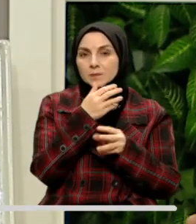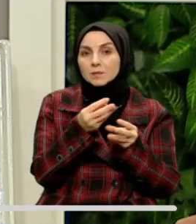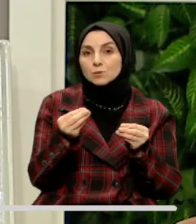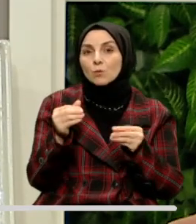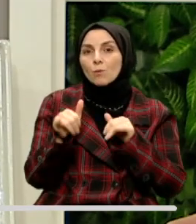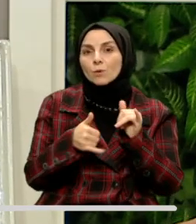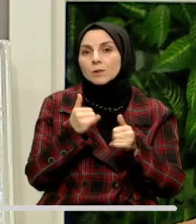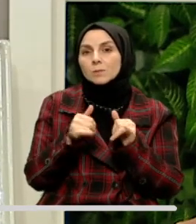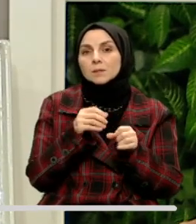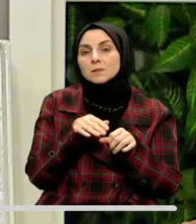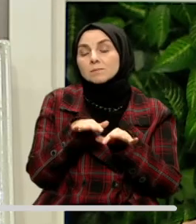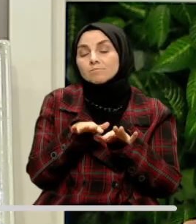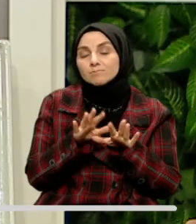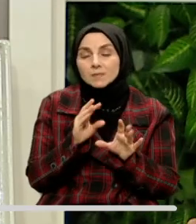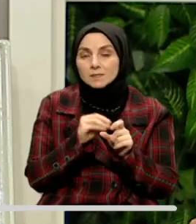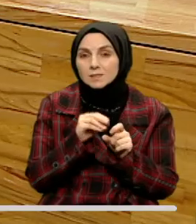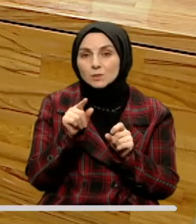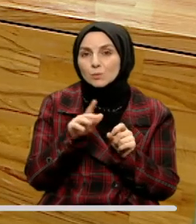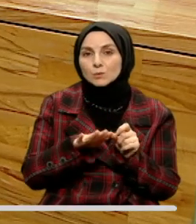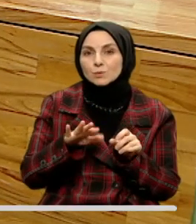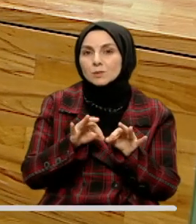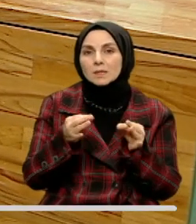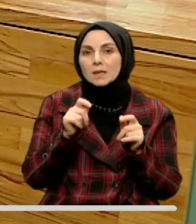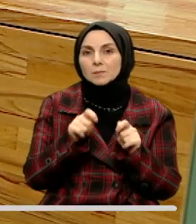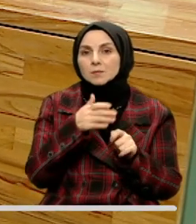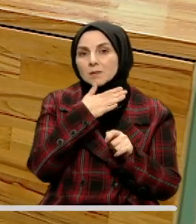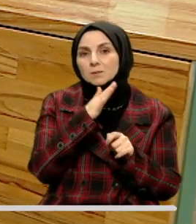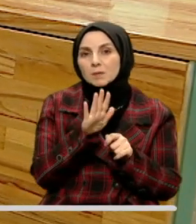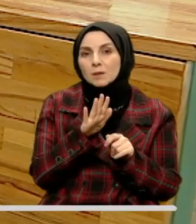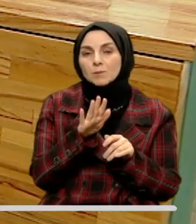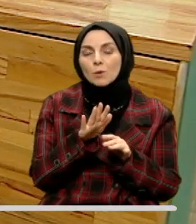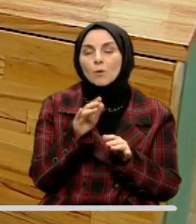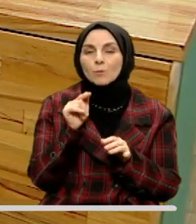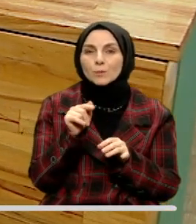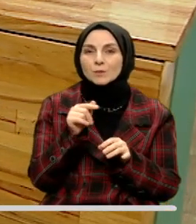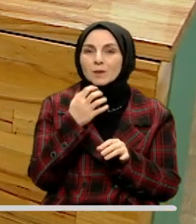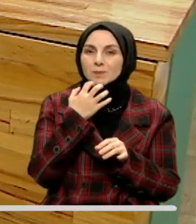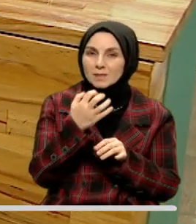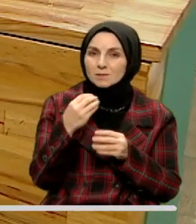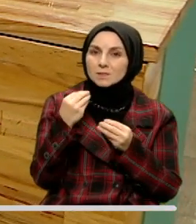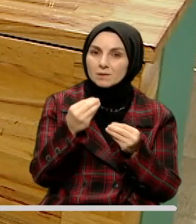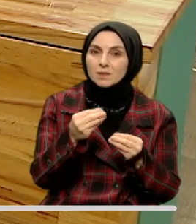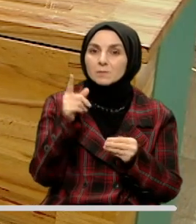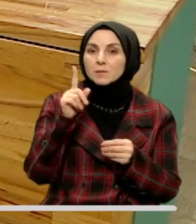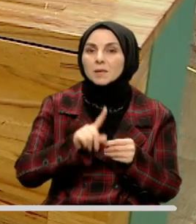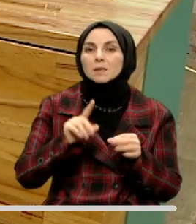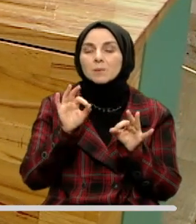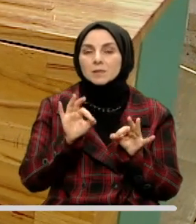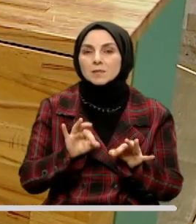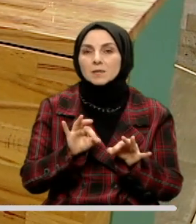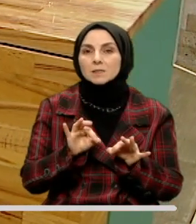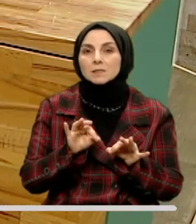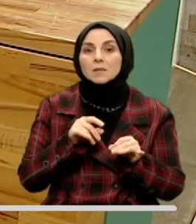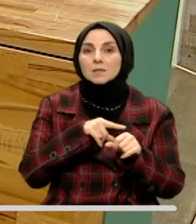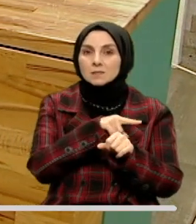Yani oturduğunda o çocukla ne yapacağını bilemeyebiliyor. Ne yapacağını bilemiyor, nereden başlayacağını bilemiyor. Buradan bir tavsiye verelim. Buyurun. İlk başlangıç hani